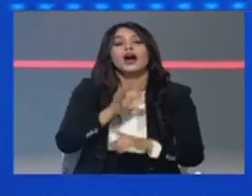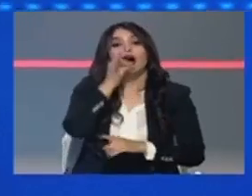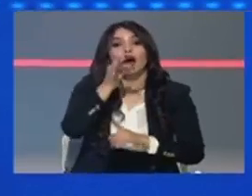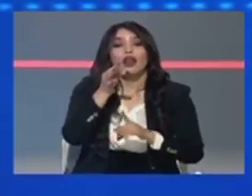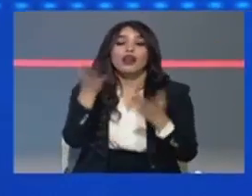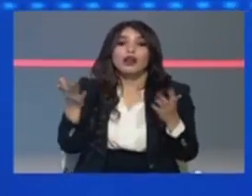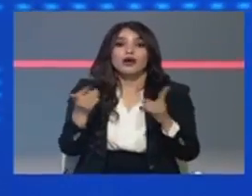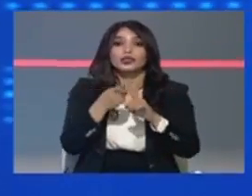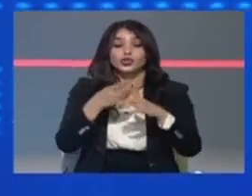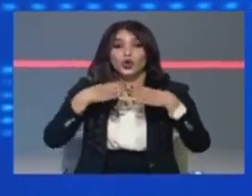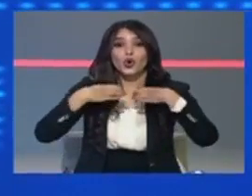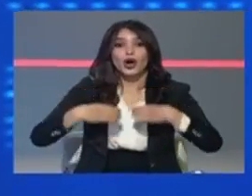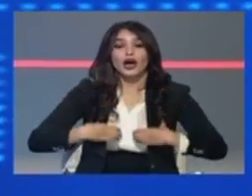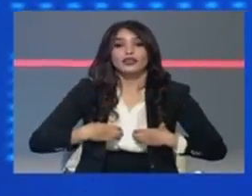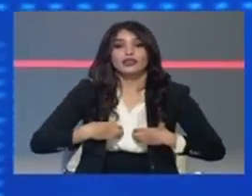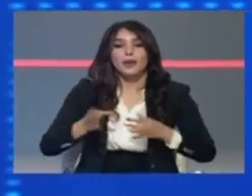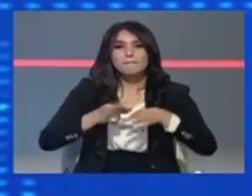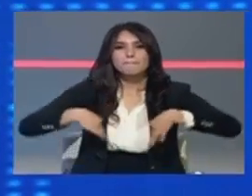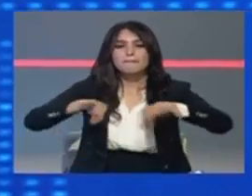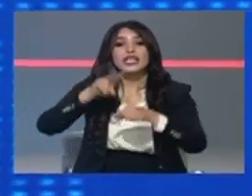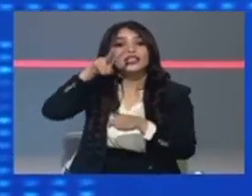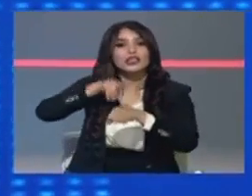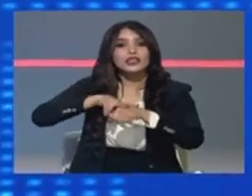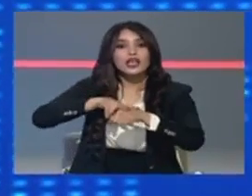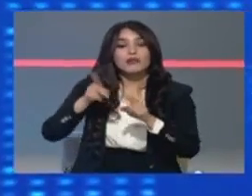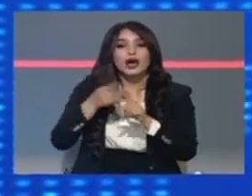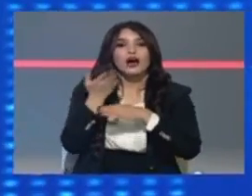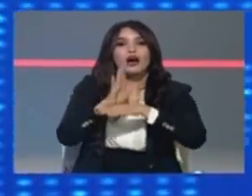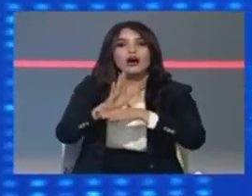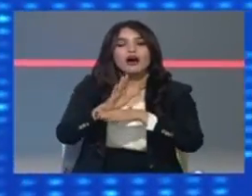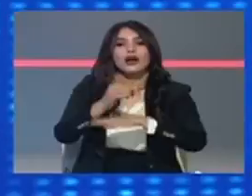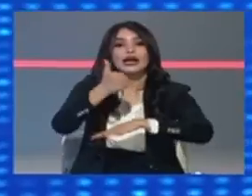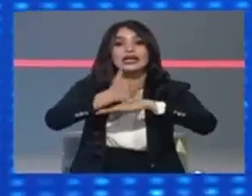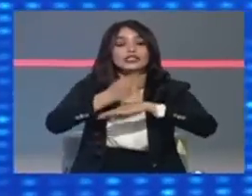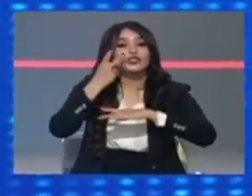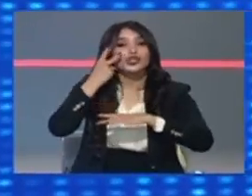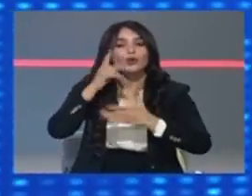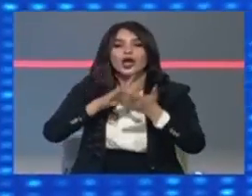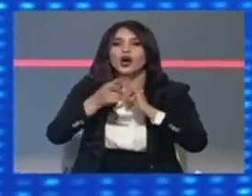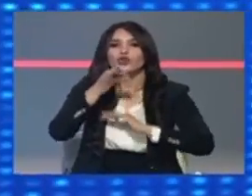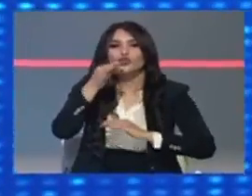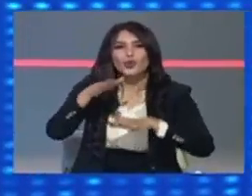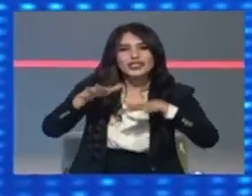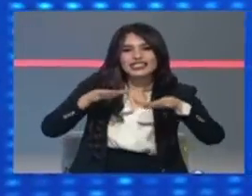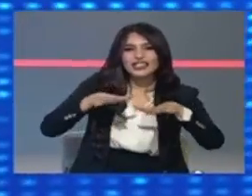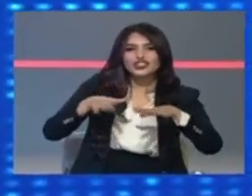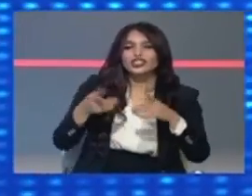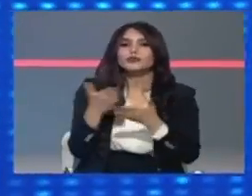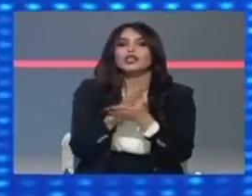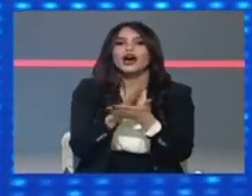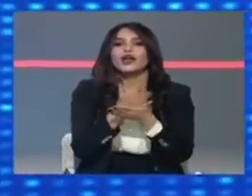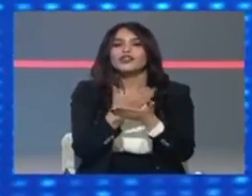اللقاء أن أعضاء المكتب التنفيذي أطلعوا رئيس الدولة عما هم بصدد القيام به عن طواعي من